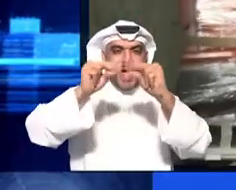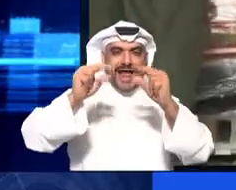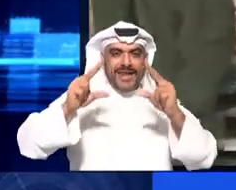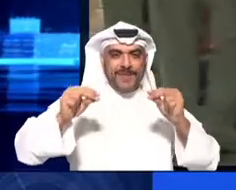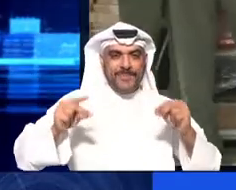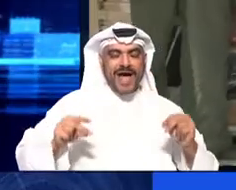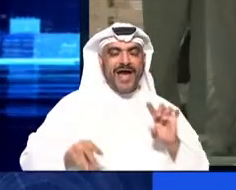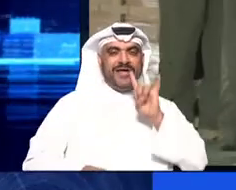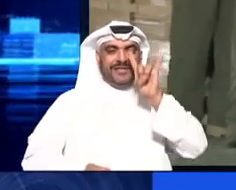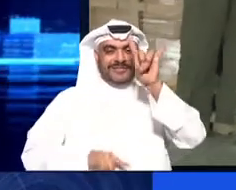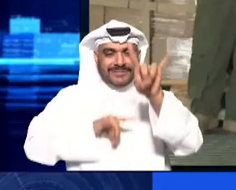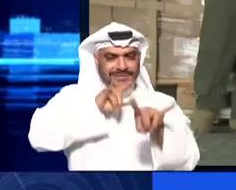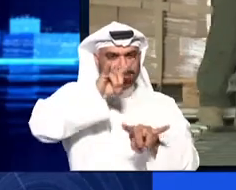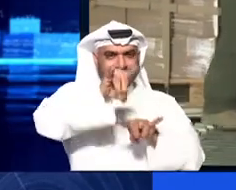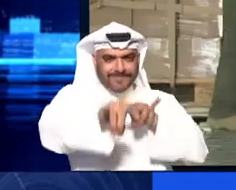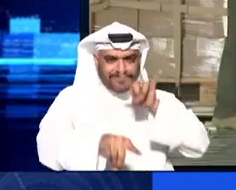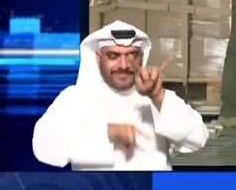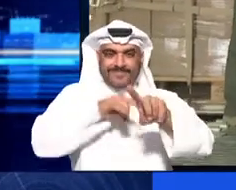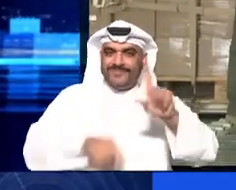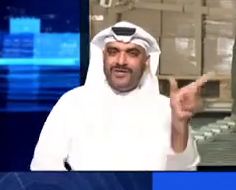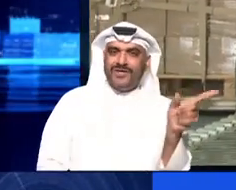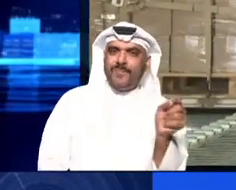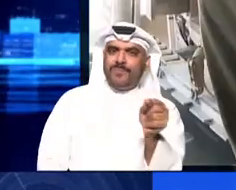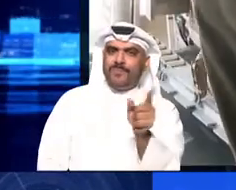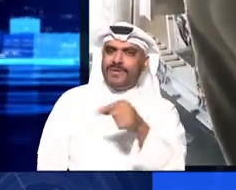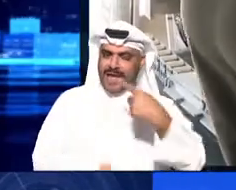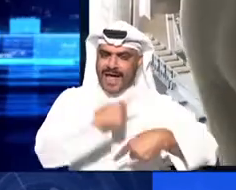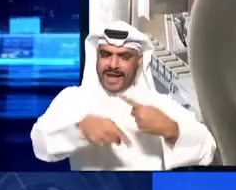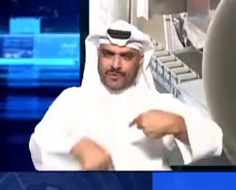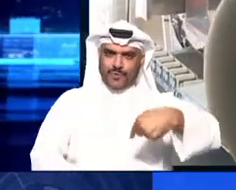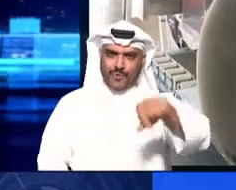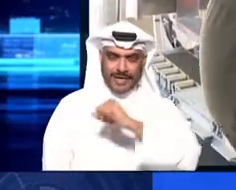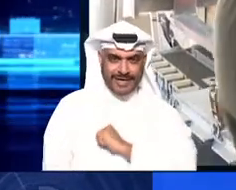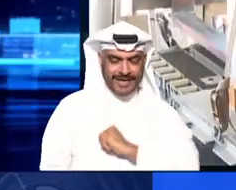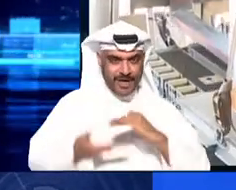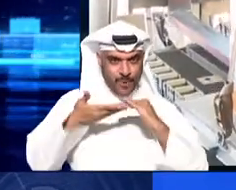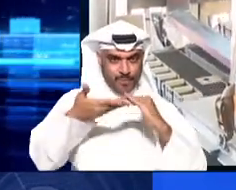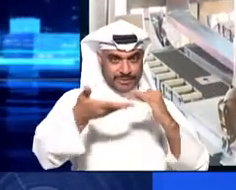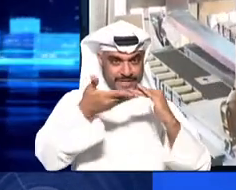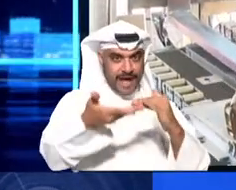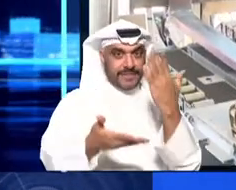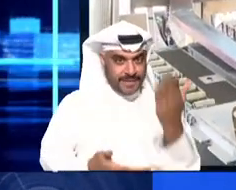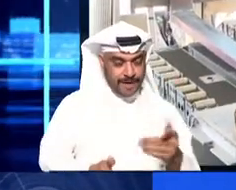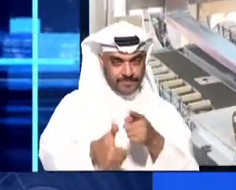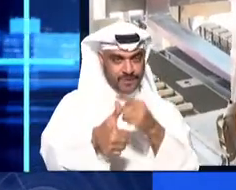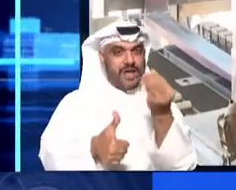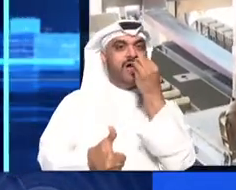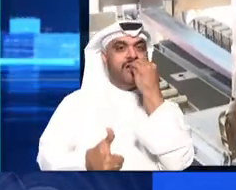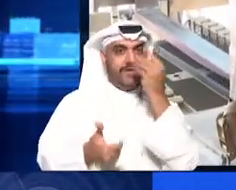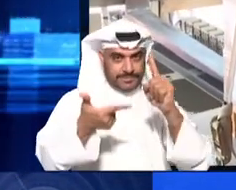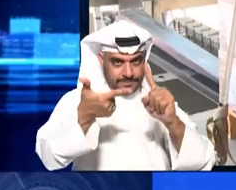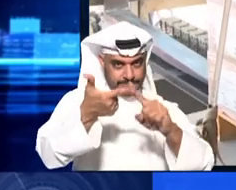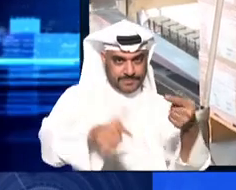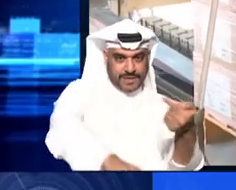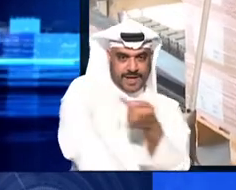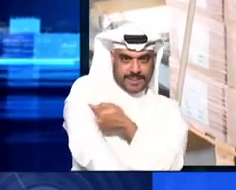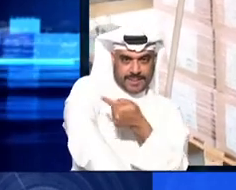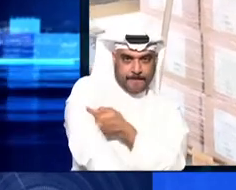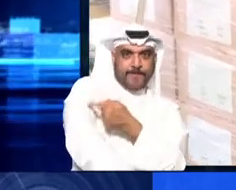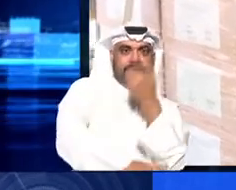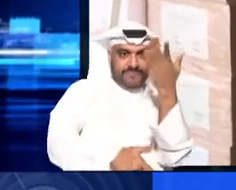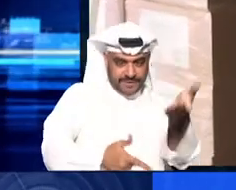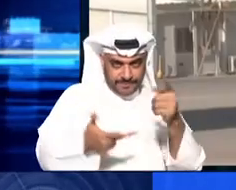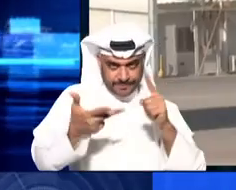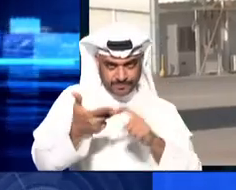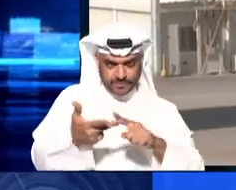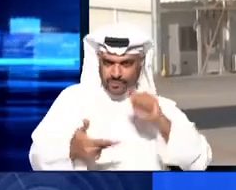الجوي المتواصل على المدى الايام القادمه. هي مساعدات غذائيه، مساعدات طبيه، هم في